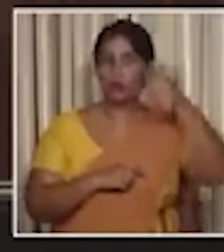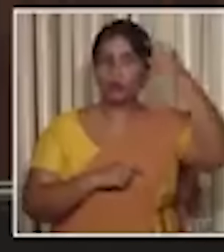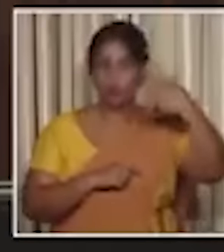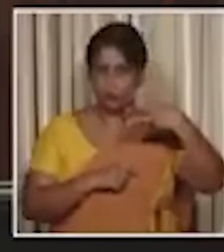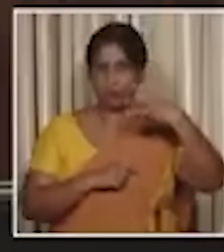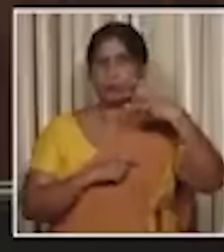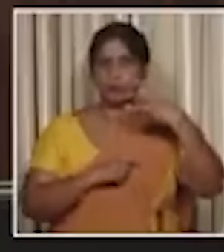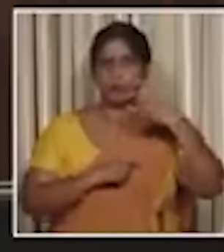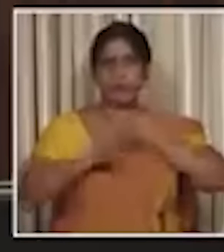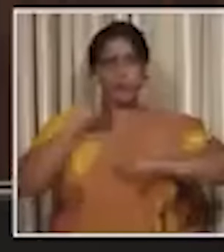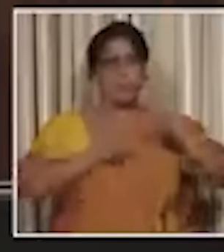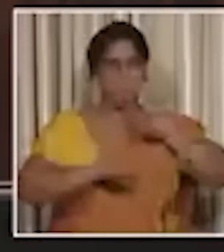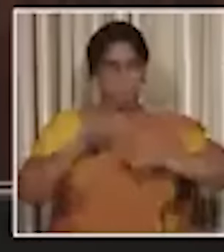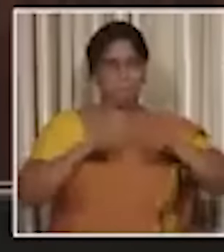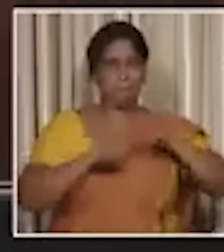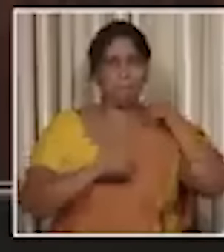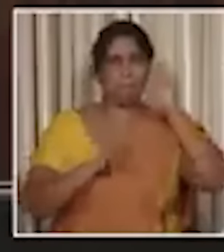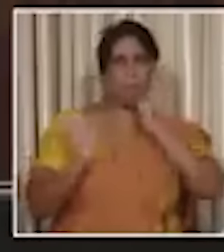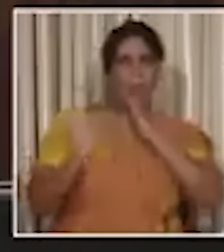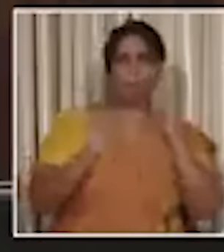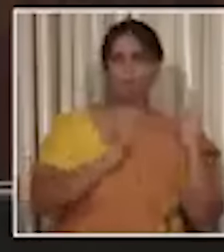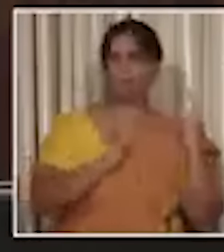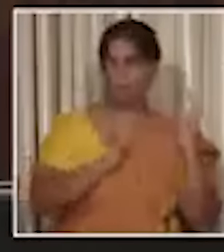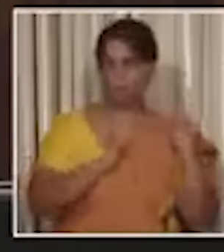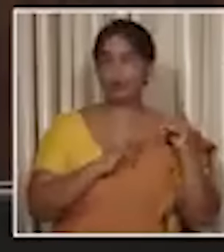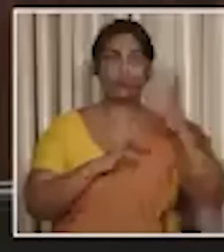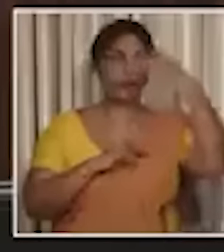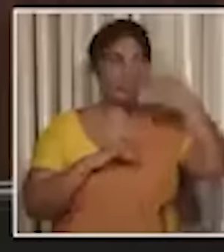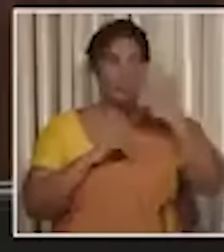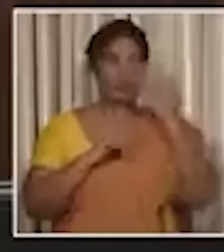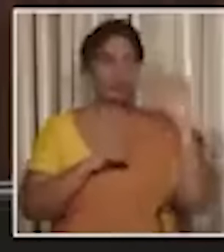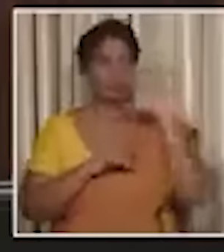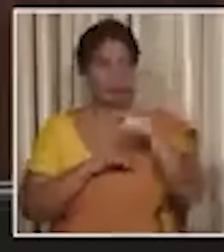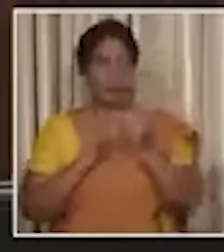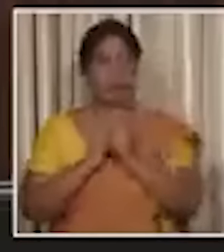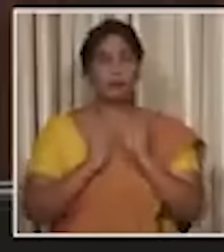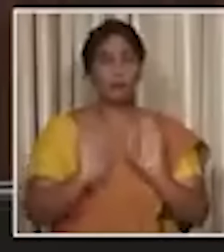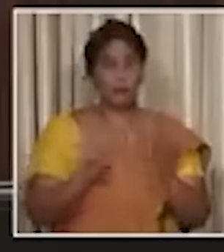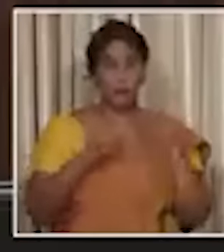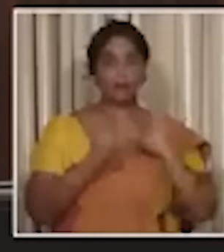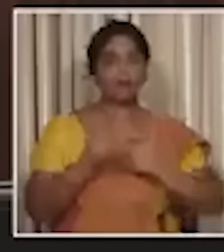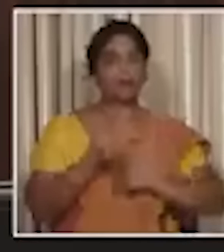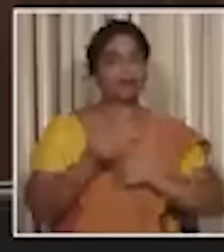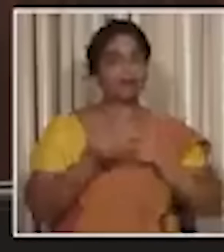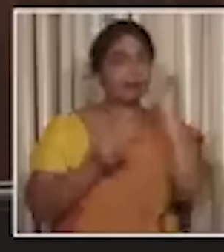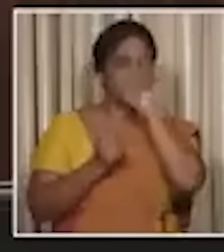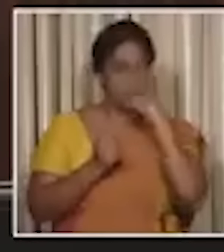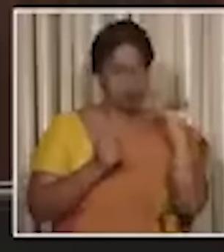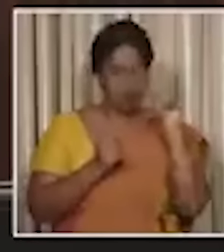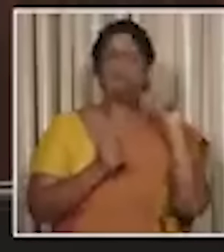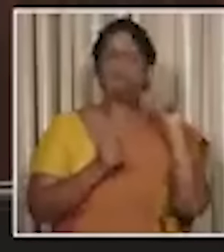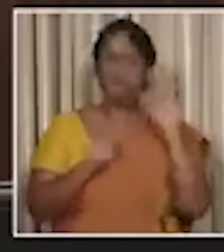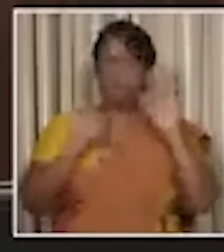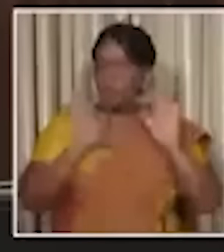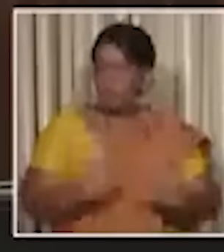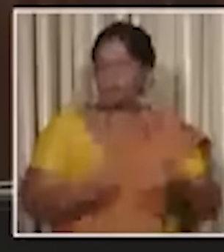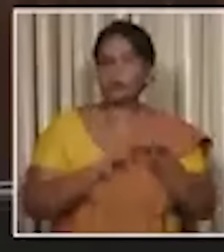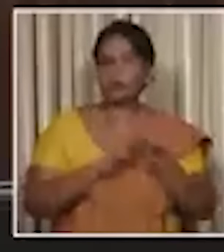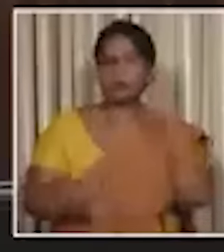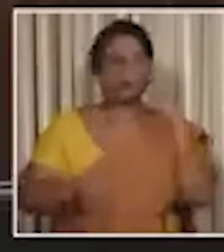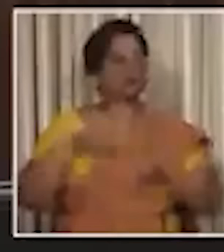பெற்றுக்கொள்ளக்கூடியதாக வழங்க வேண்டும். அதன் அரசாங்கத்தின் பொறுப்பு, பொதுமக்கள் தொடர்பில் அரசாங்கத்தின் கடமை அதுதான். பொருட்கள் சேவைகளை